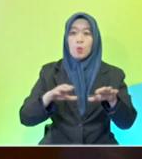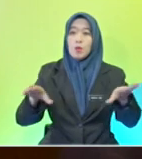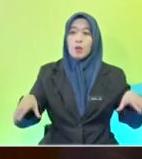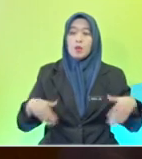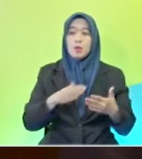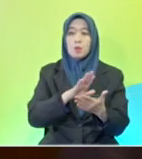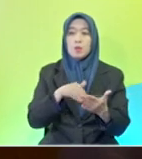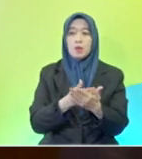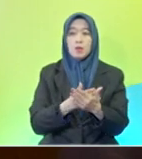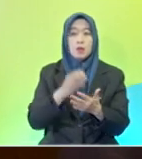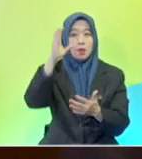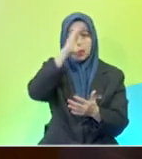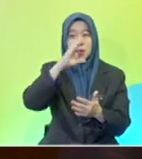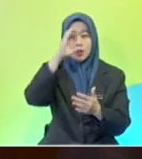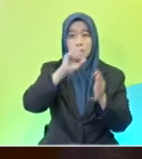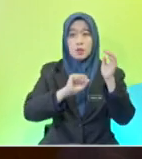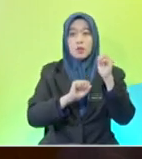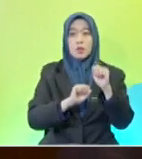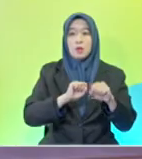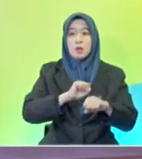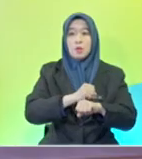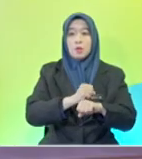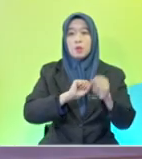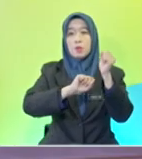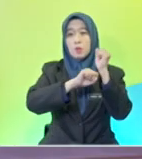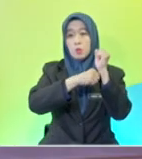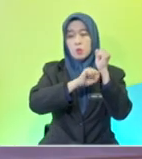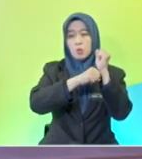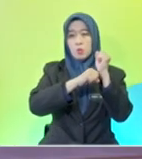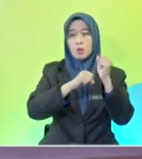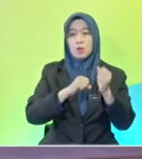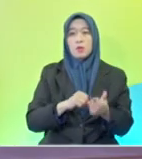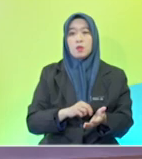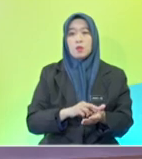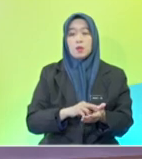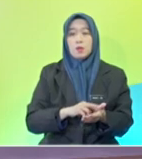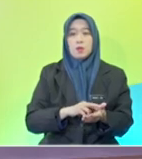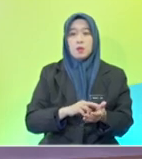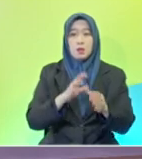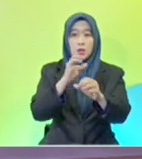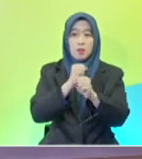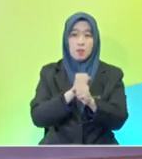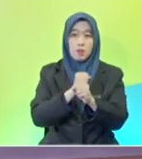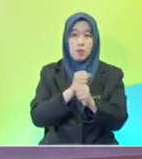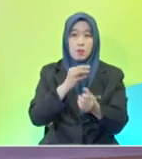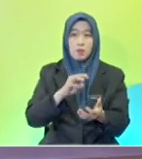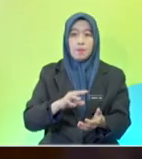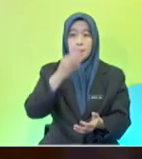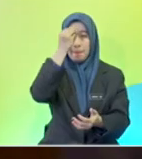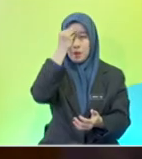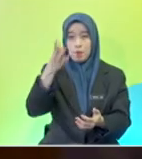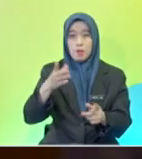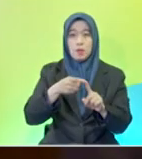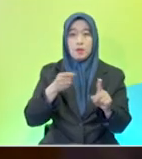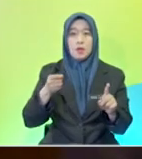cari sumber rujukan, bagaimana Ustazah? Murid-murid bolehlah mendapatkan maklumat di Pelantar Delima KPM. Okey, itu dia